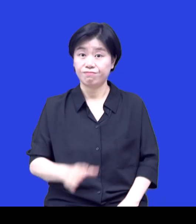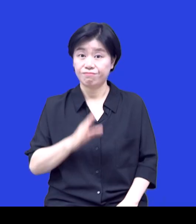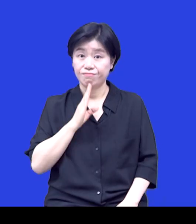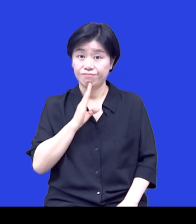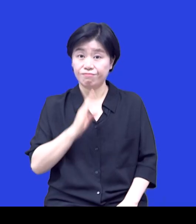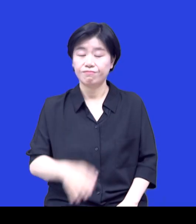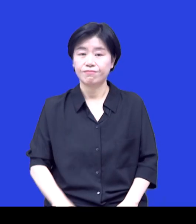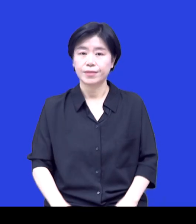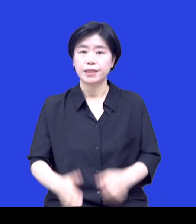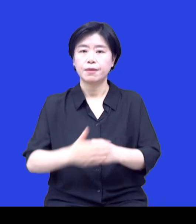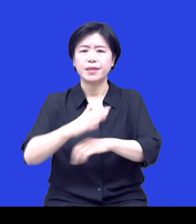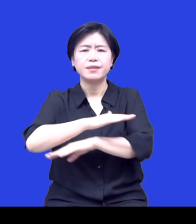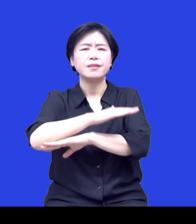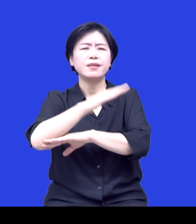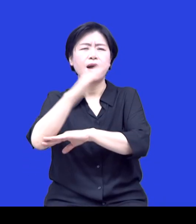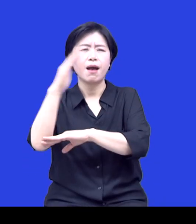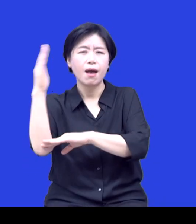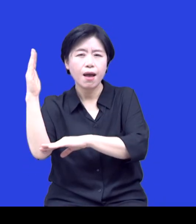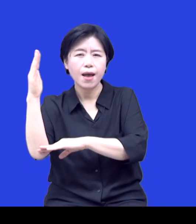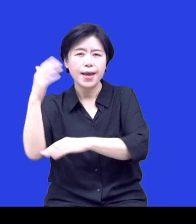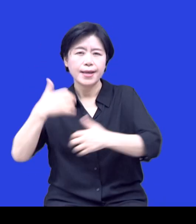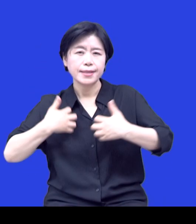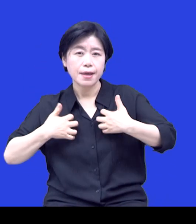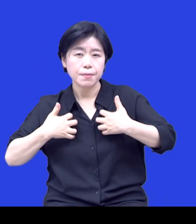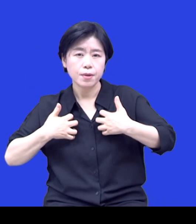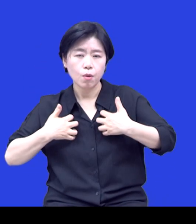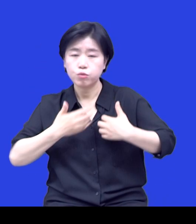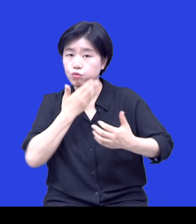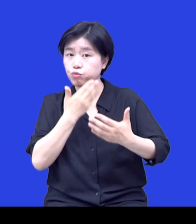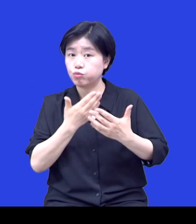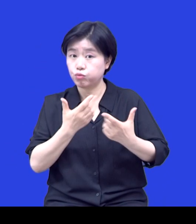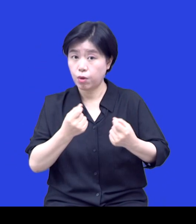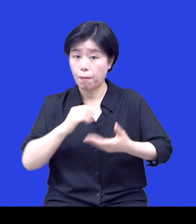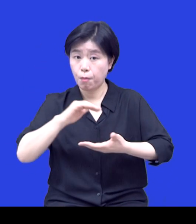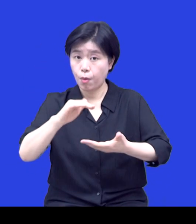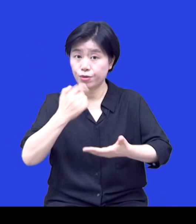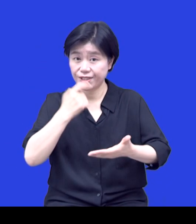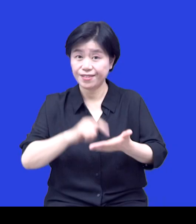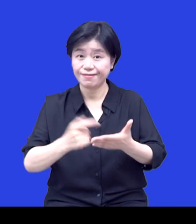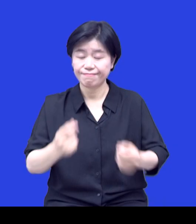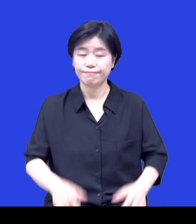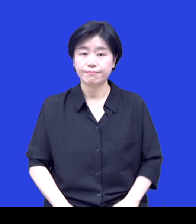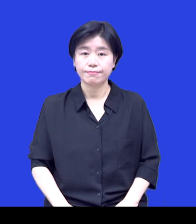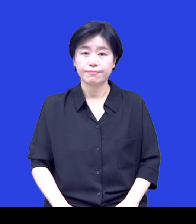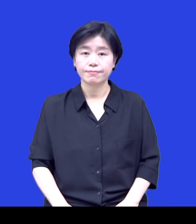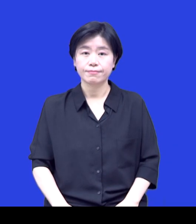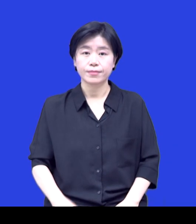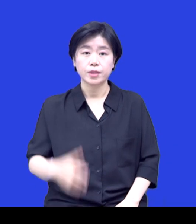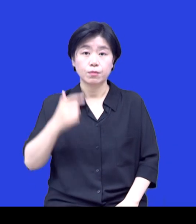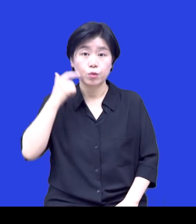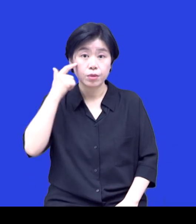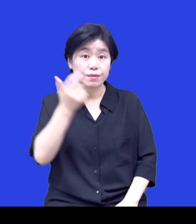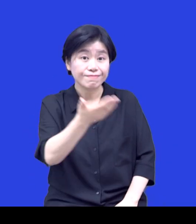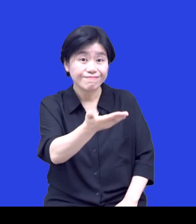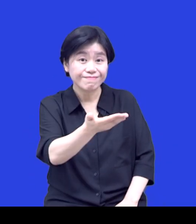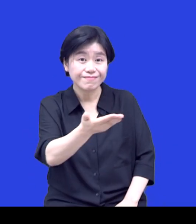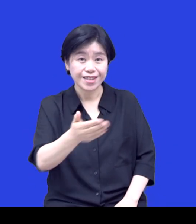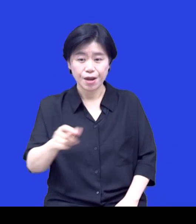그러니까 이야기의 힘이 굉장히 중요해요. 예. 와, 그러면은 목사님도 이제 그런 걸 하나 쓰실 때가 소설. 더 쓰라고요?